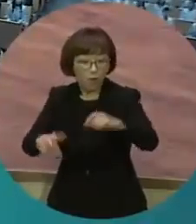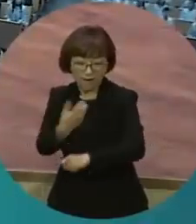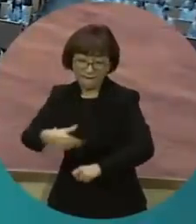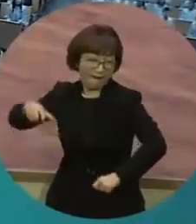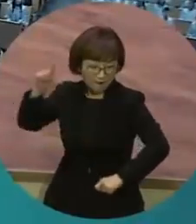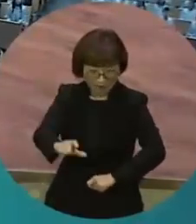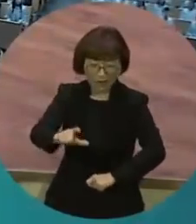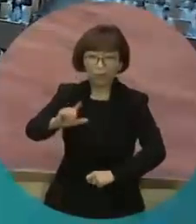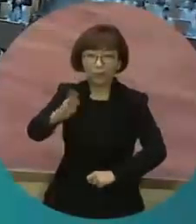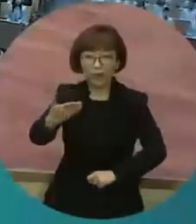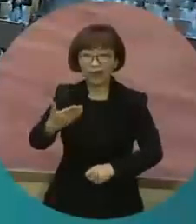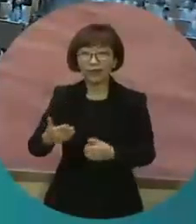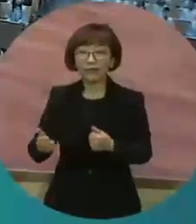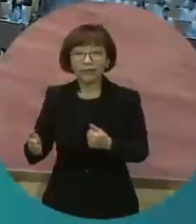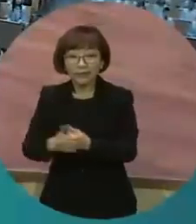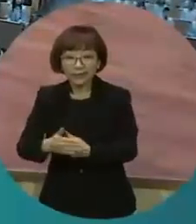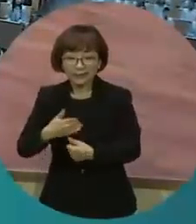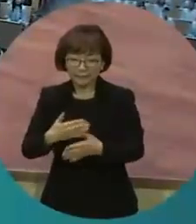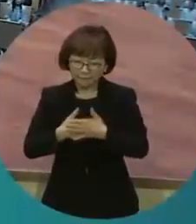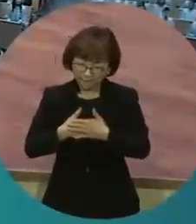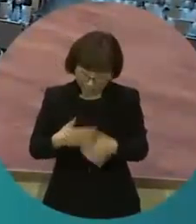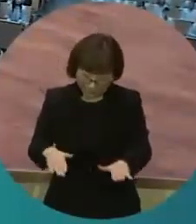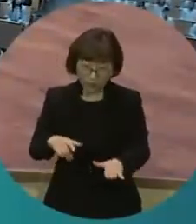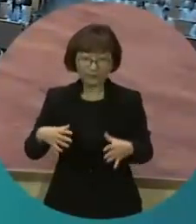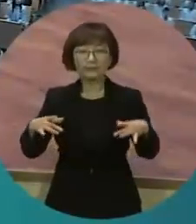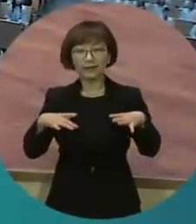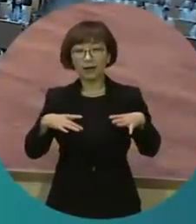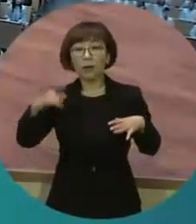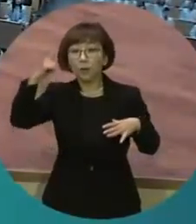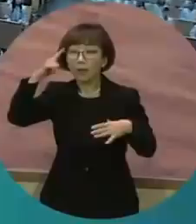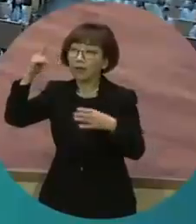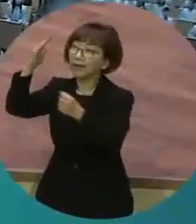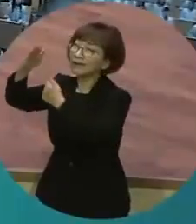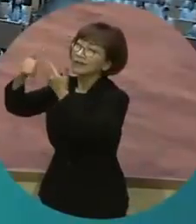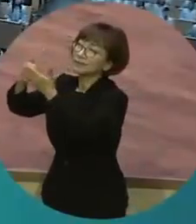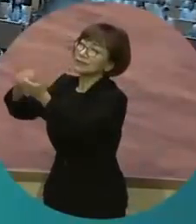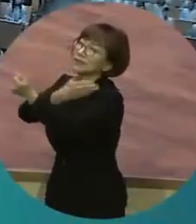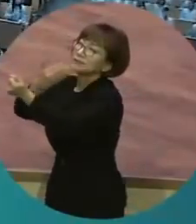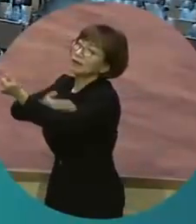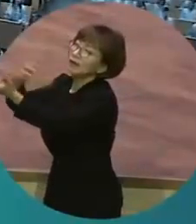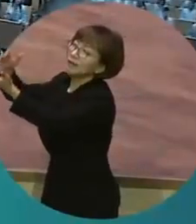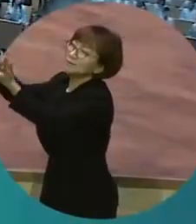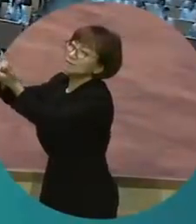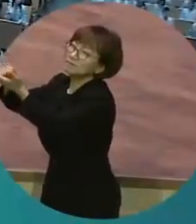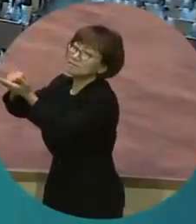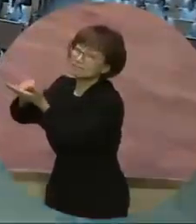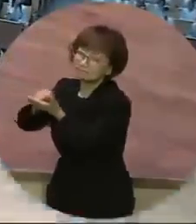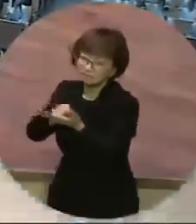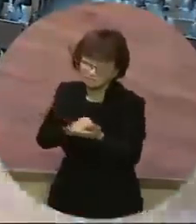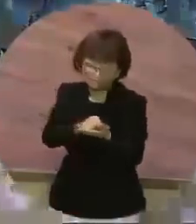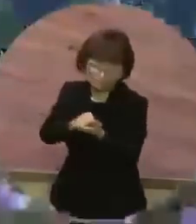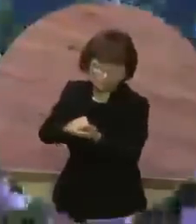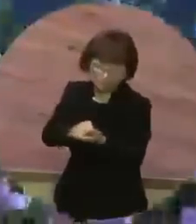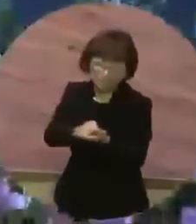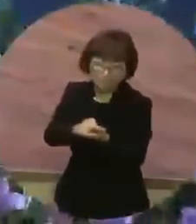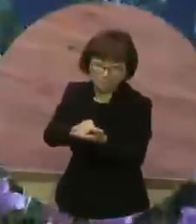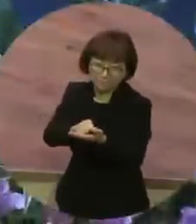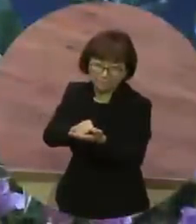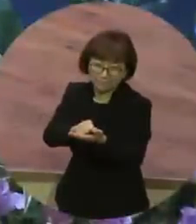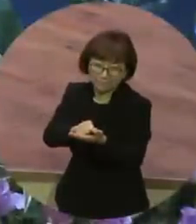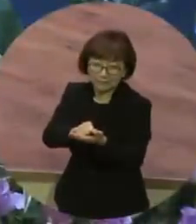여러 약한 것들에 대하여 자랑하리니 이는 그리스도의 능력이 내게 머물게 하려 함이라. 성경학자들은